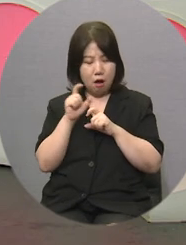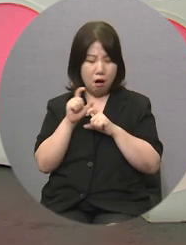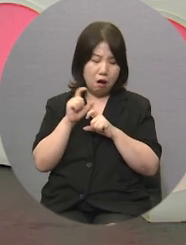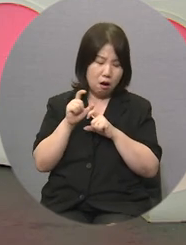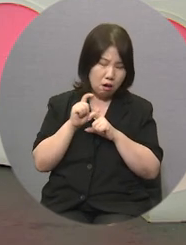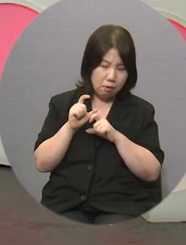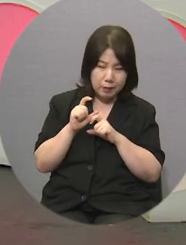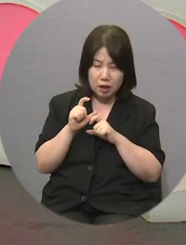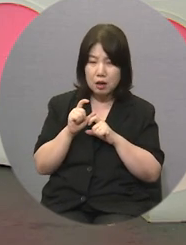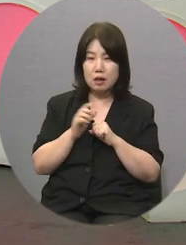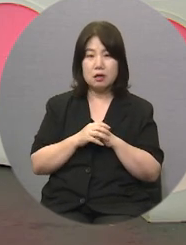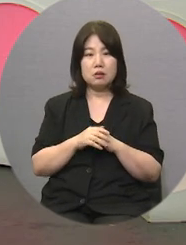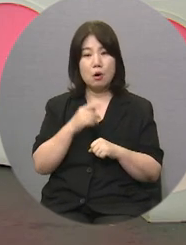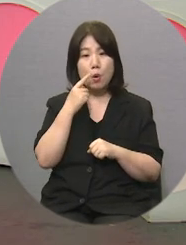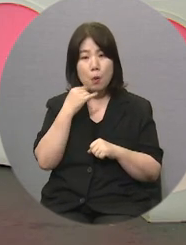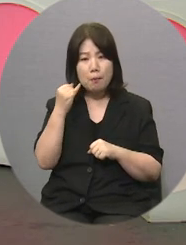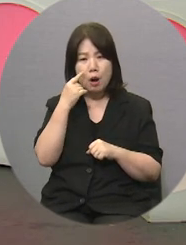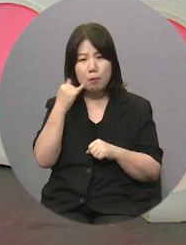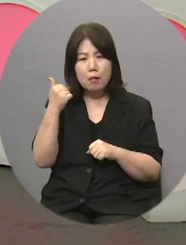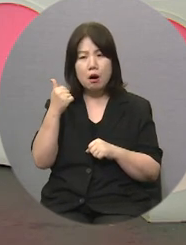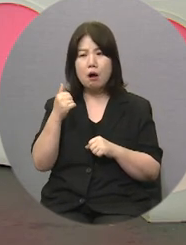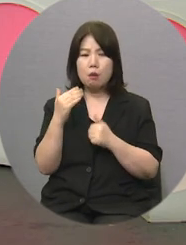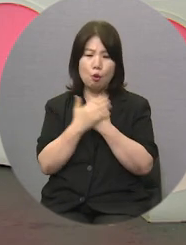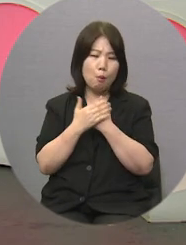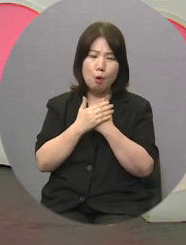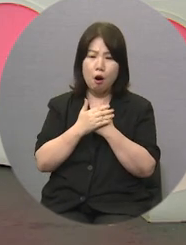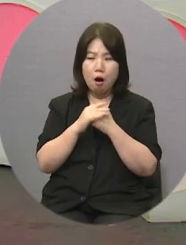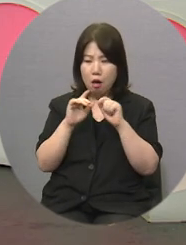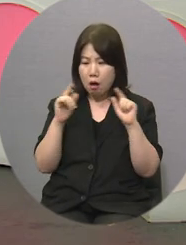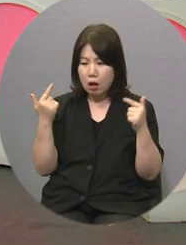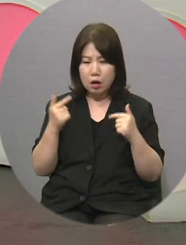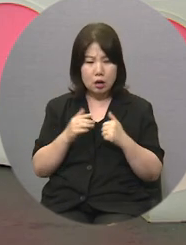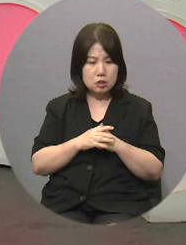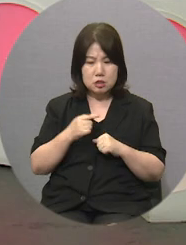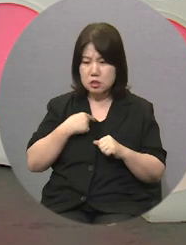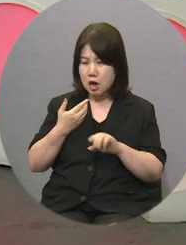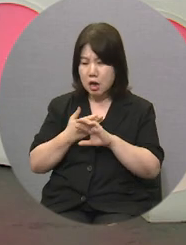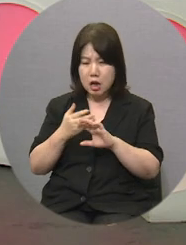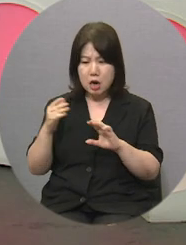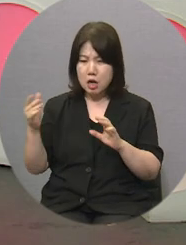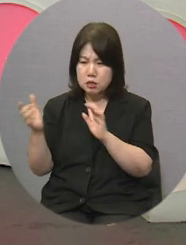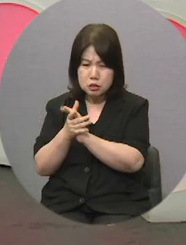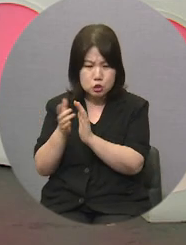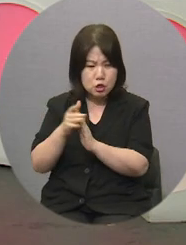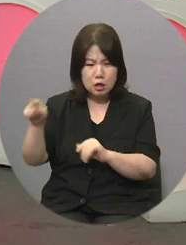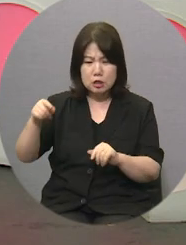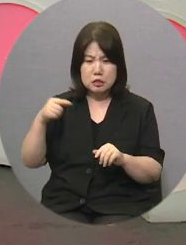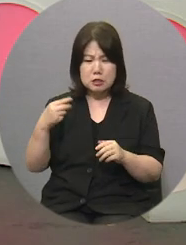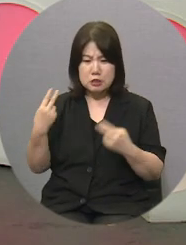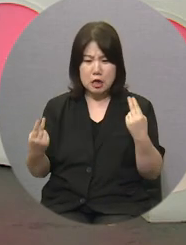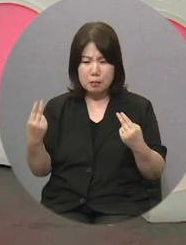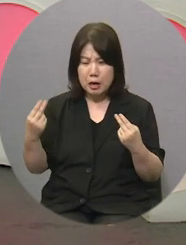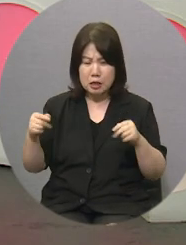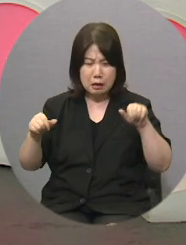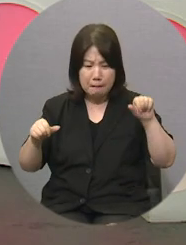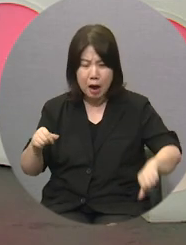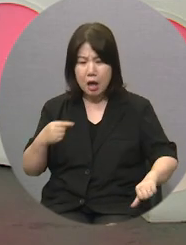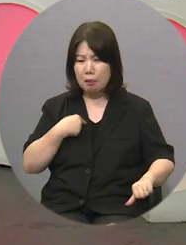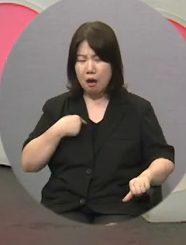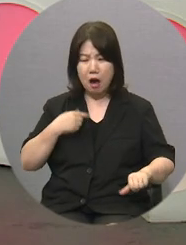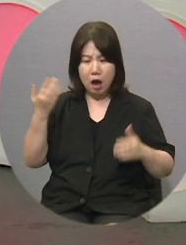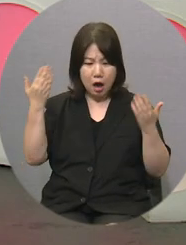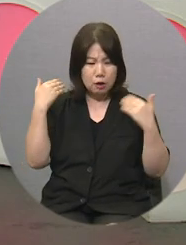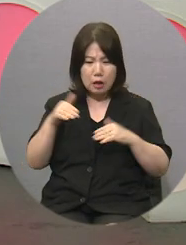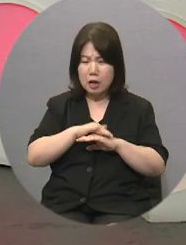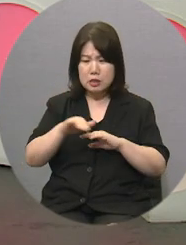생각했습니다. 엄마 아빠가 덜 봐주지 않아 내가 다른 아이들보다 못한가? 학교를 못 다닌다고